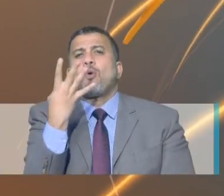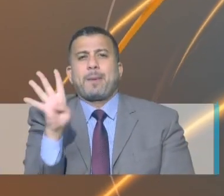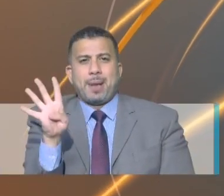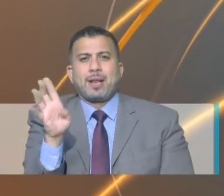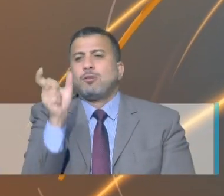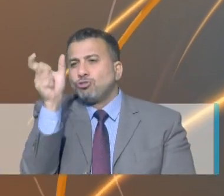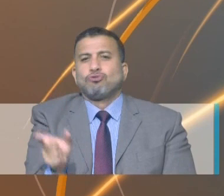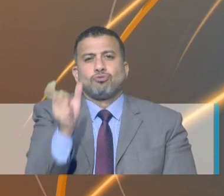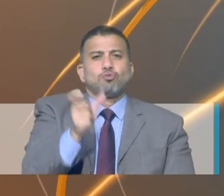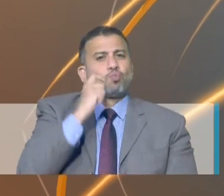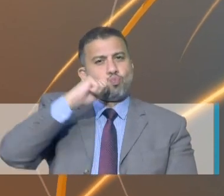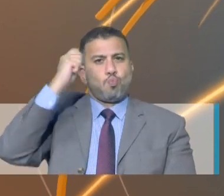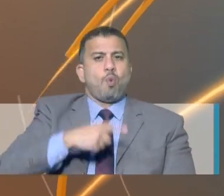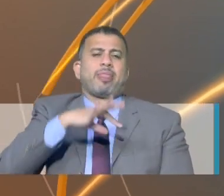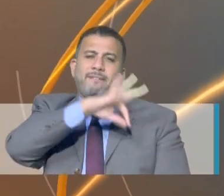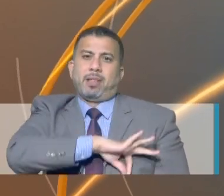2343 مستفيدا